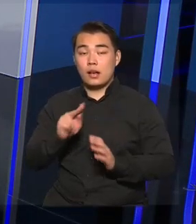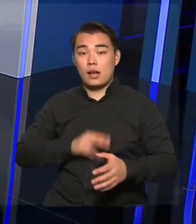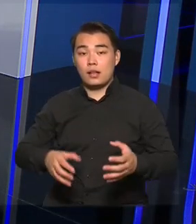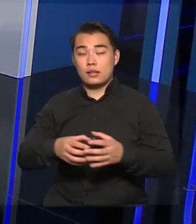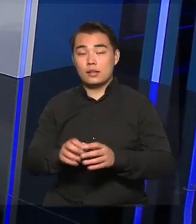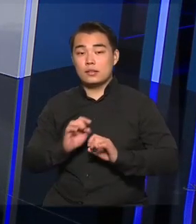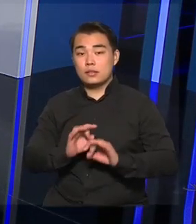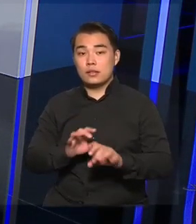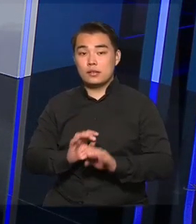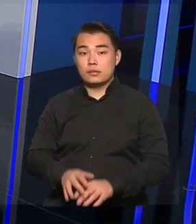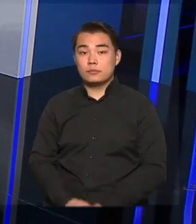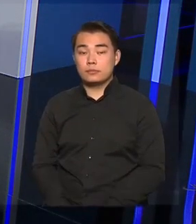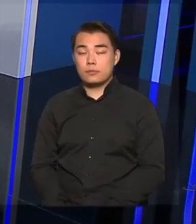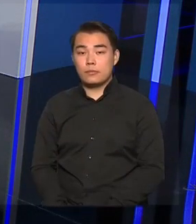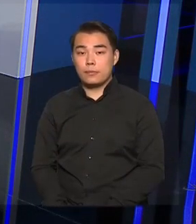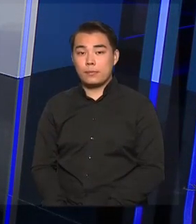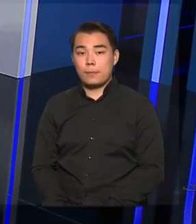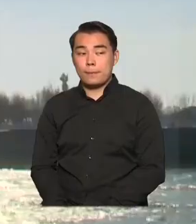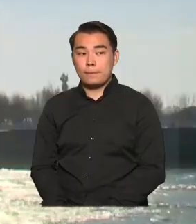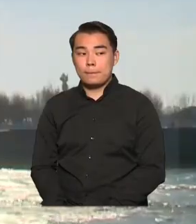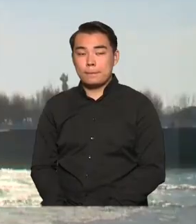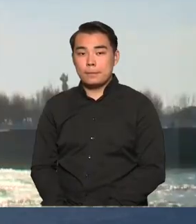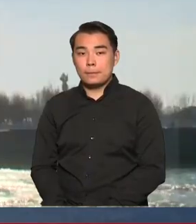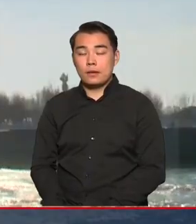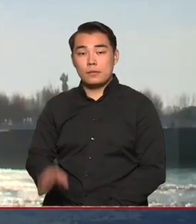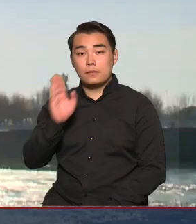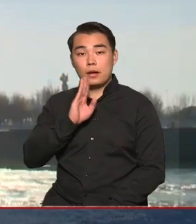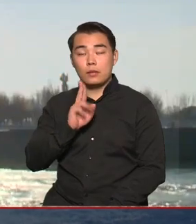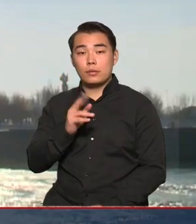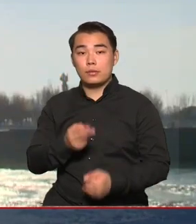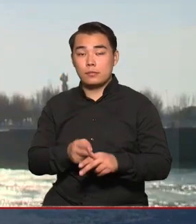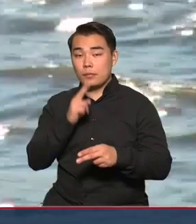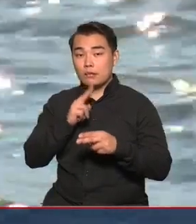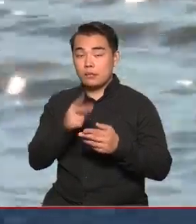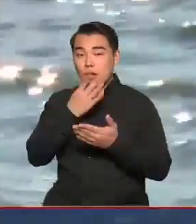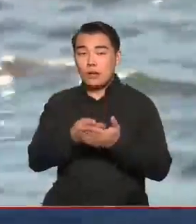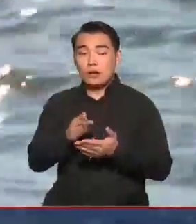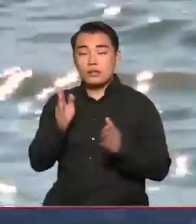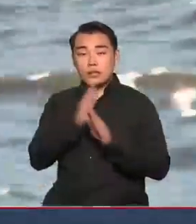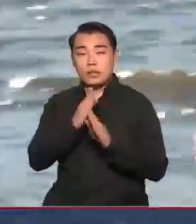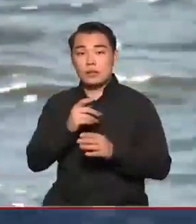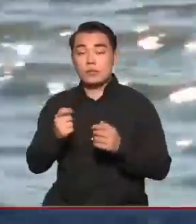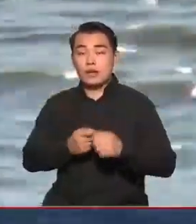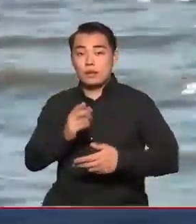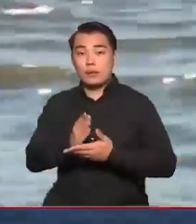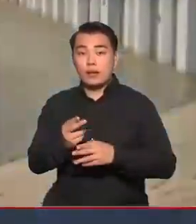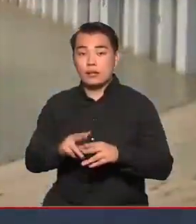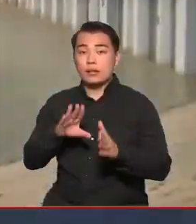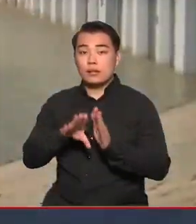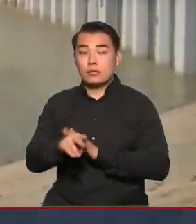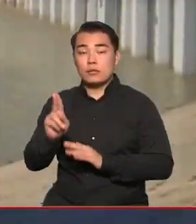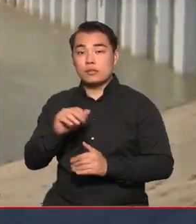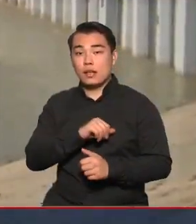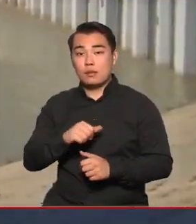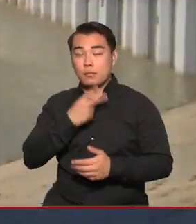Асылбек Тойбектің бейнематериалында. Су сарқылып бара жатқан табиғи ресурс қазір әлем елдері арасында оның көзін